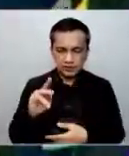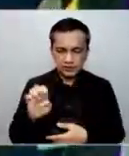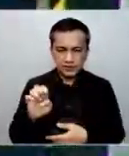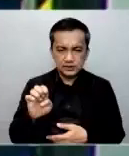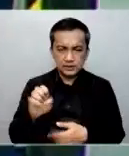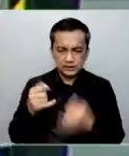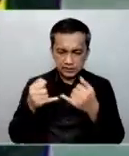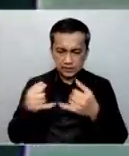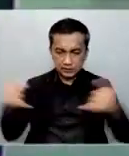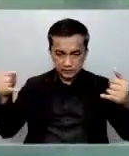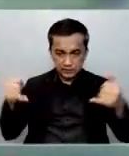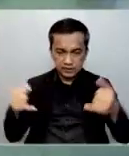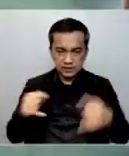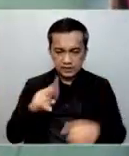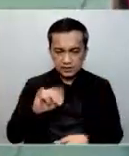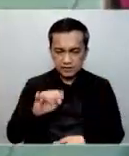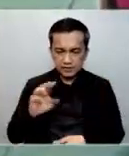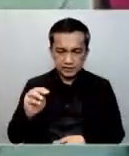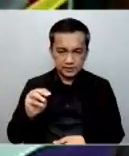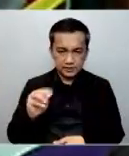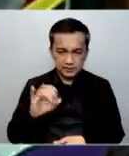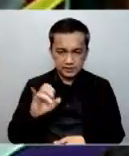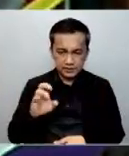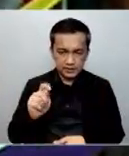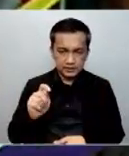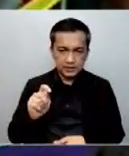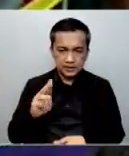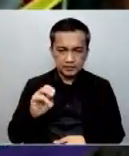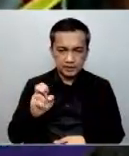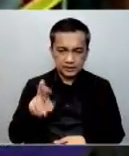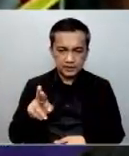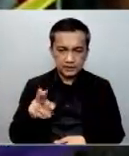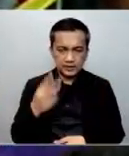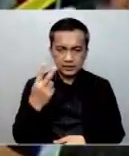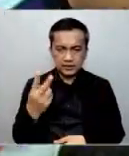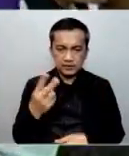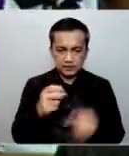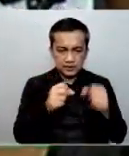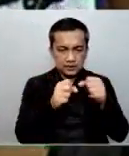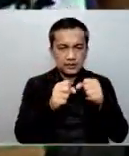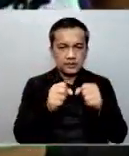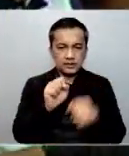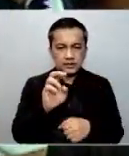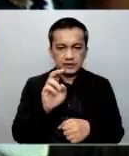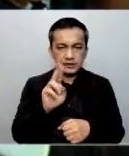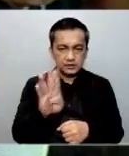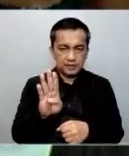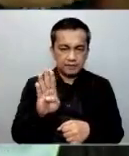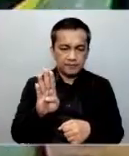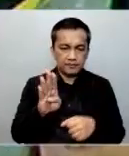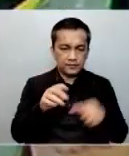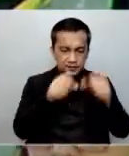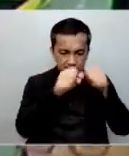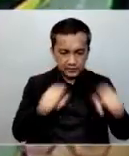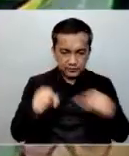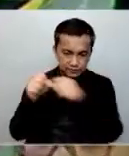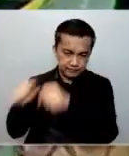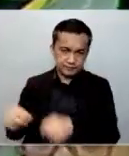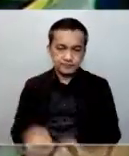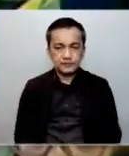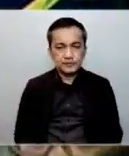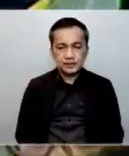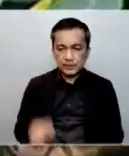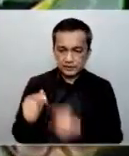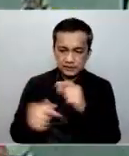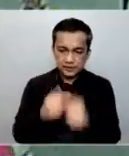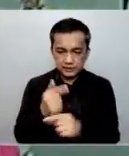at vacuum circuit breakers sa dalawang substations dito. May mga nakahanda ring ibang generator sets para